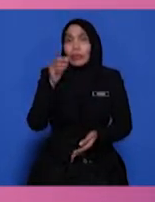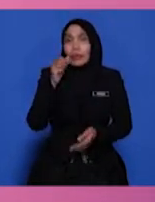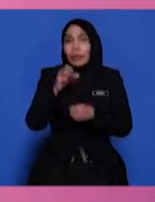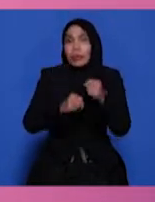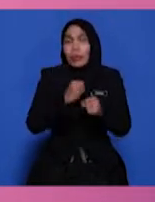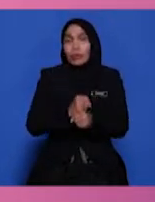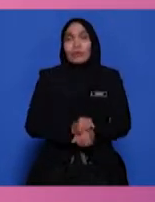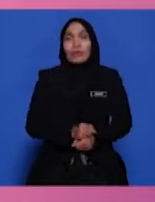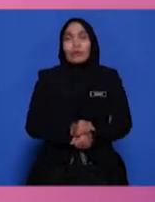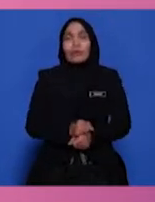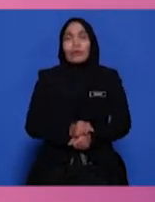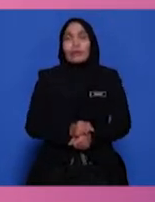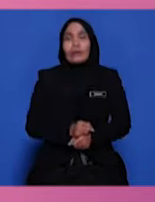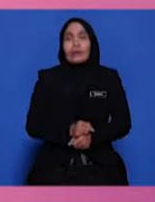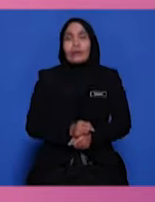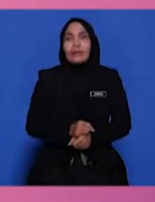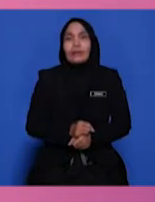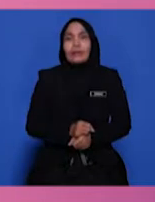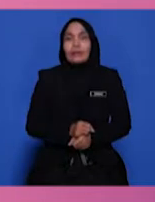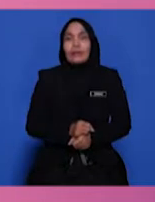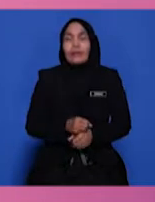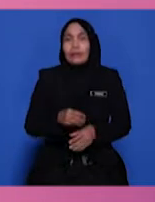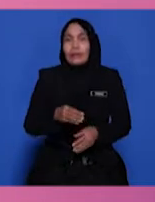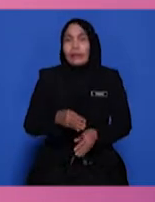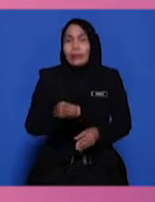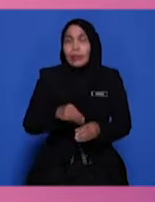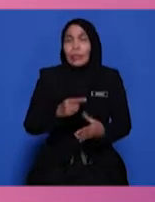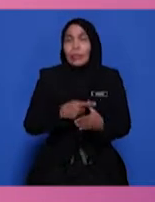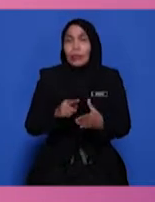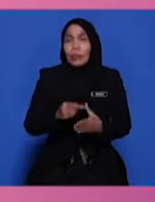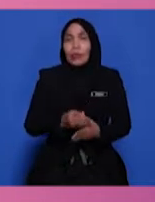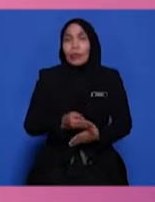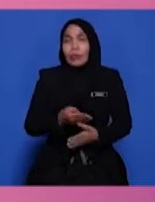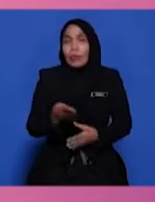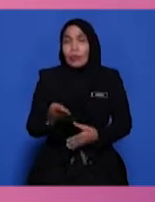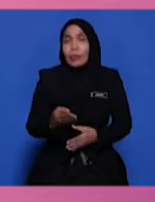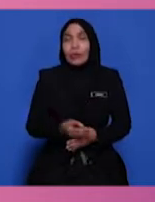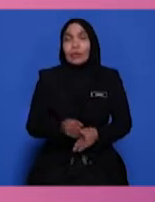RM9,444.44. Dan dalam sebulan beliau perlu menyimpan sebanyak